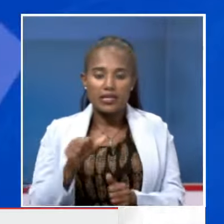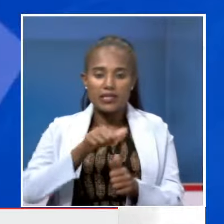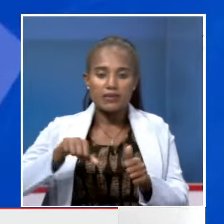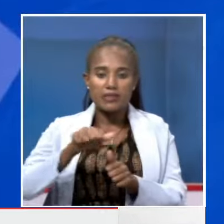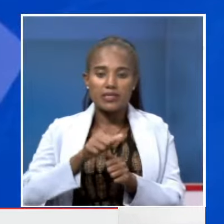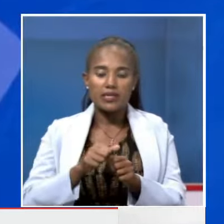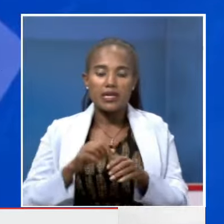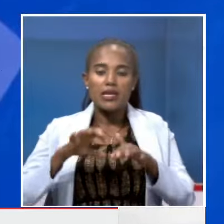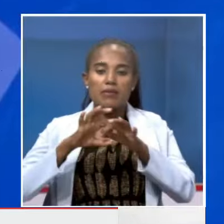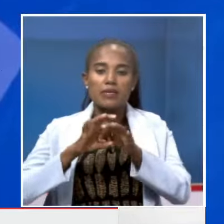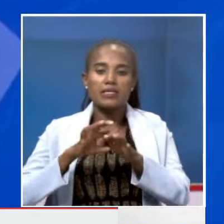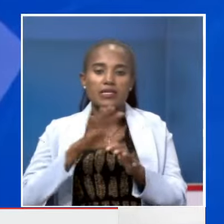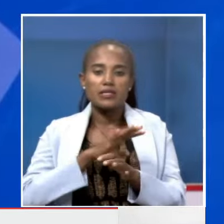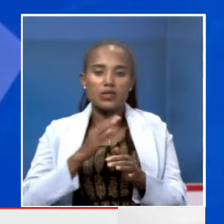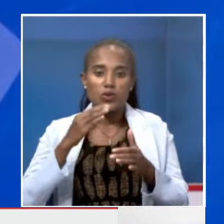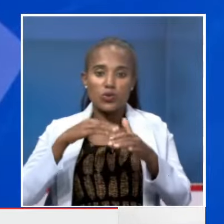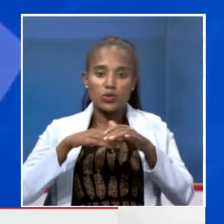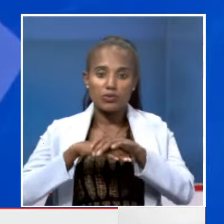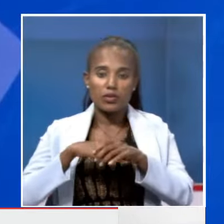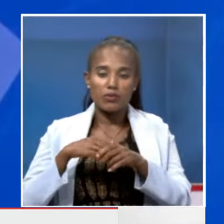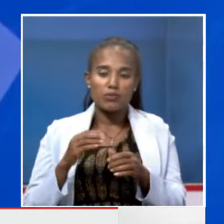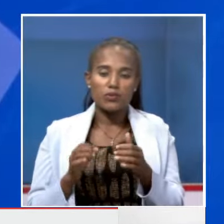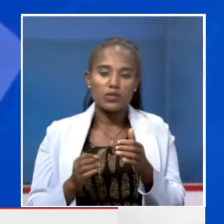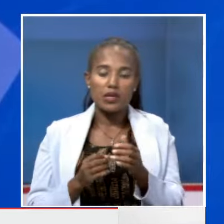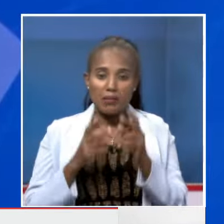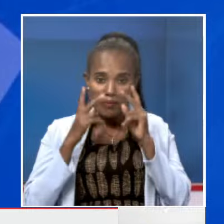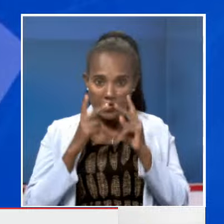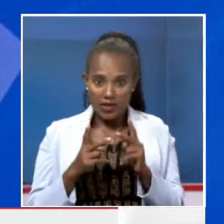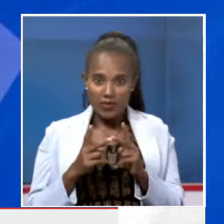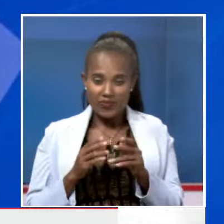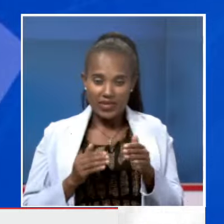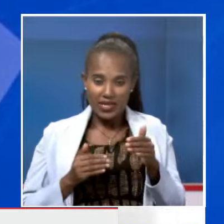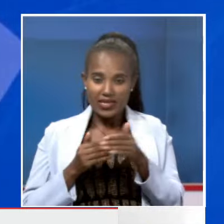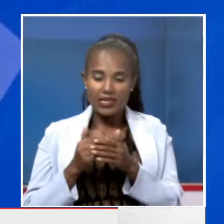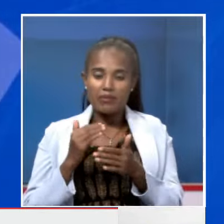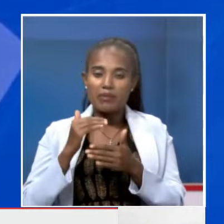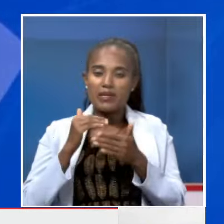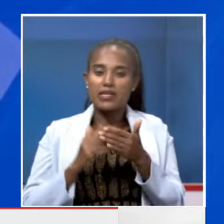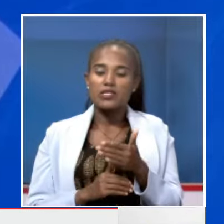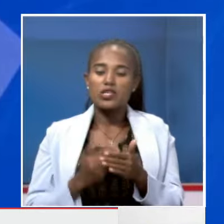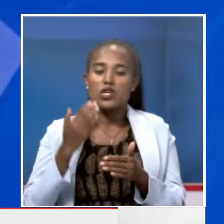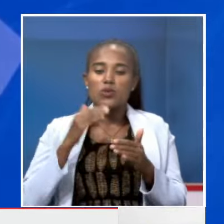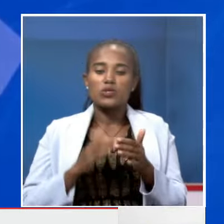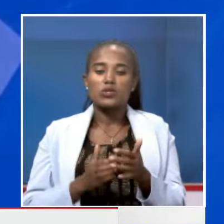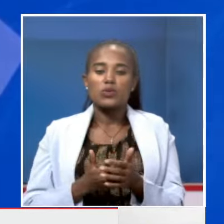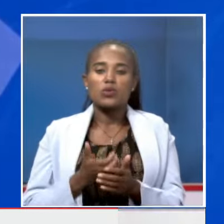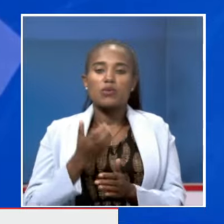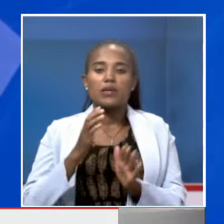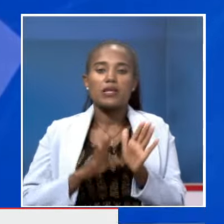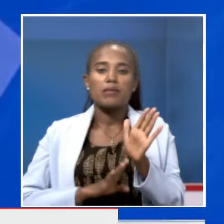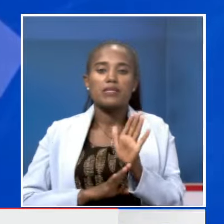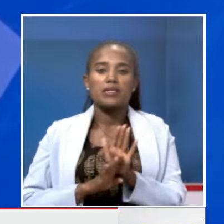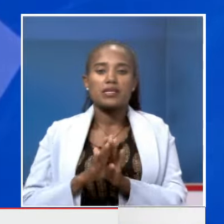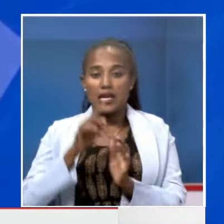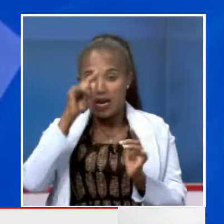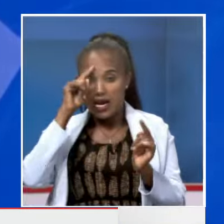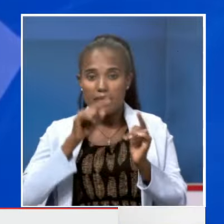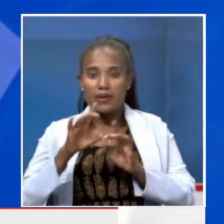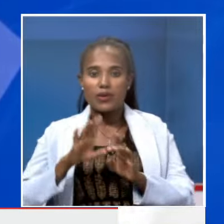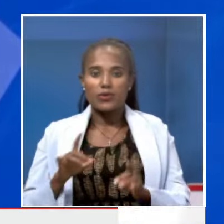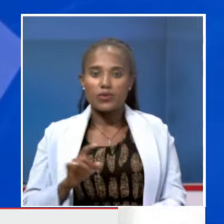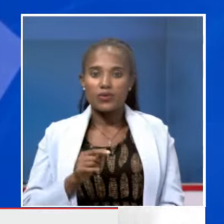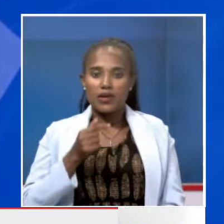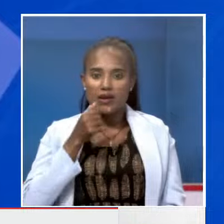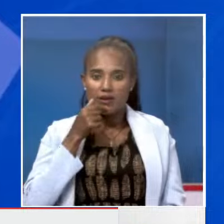በርስ ለማስተሳሰርና ከውጭ በሚገቡ ምርቶች ላይ የሚስተዋለውን ጥገኝነት በመቀነስ የውስጥ ኢኮኖሚን ለማጠናከር ዓላማ ያደረገ እንደሆነ